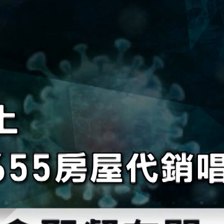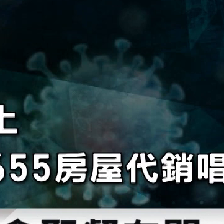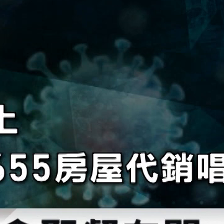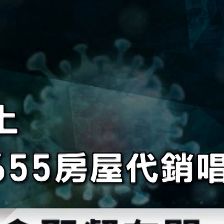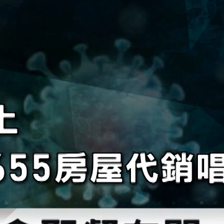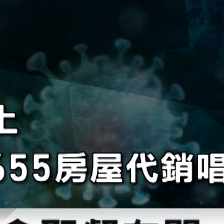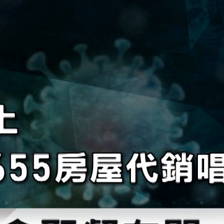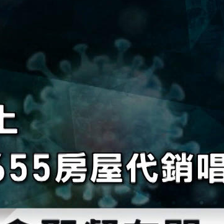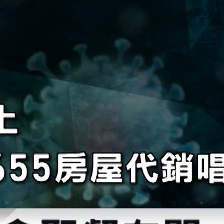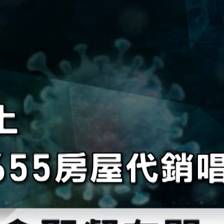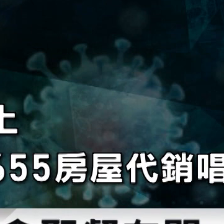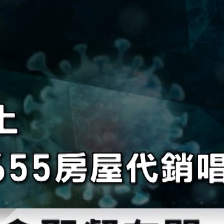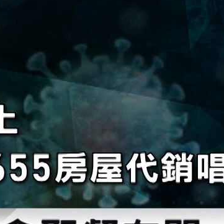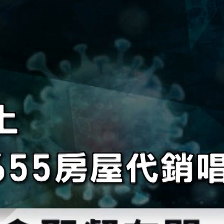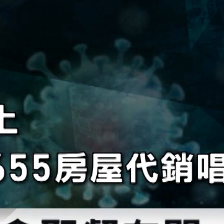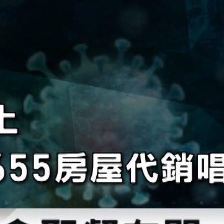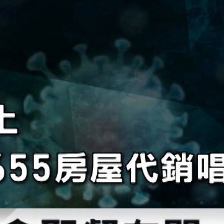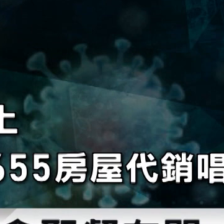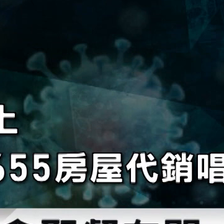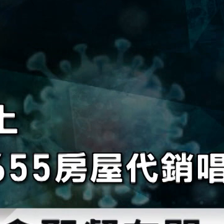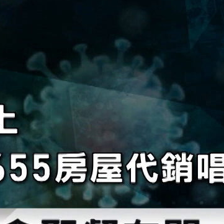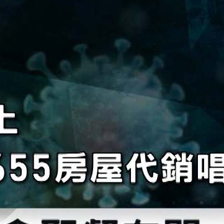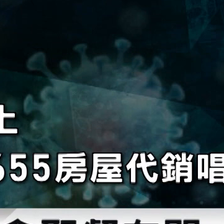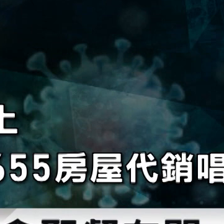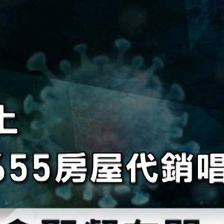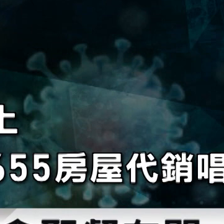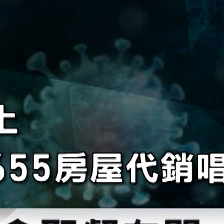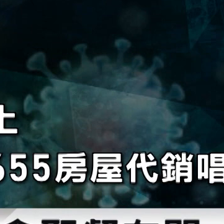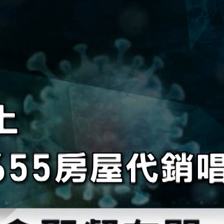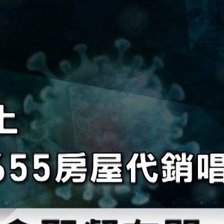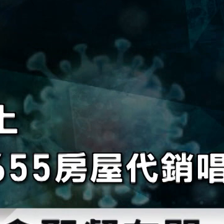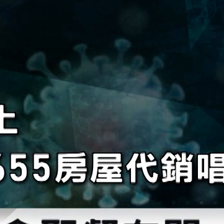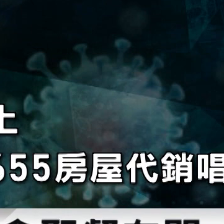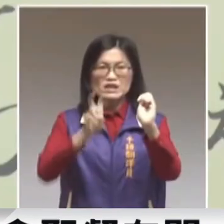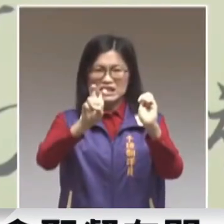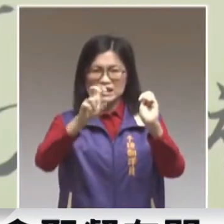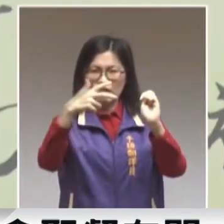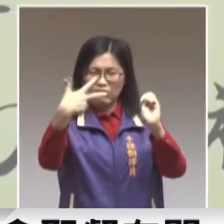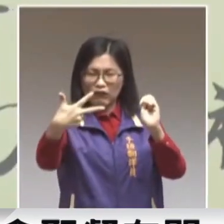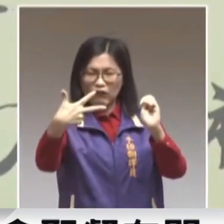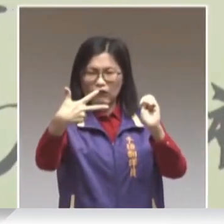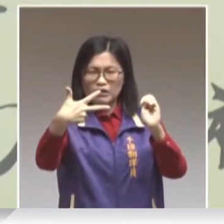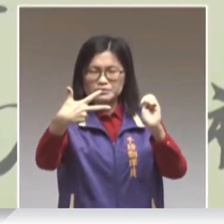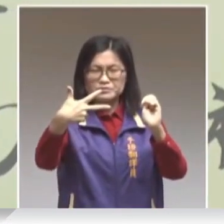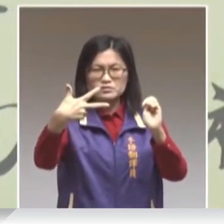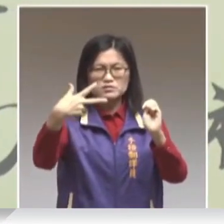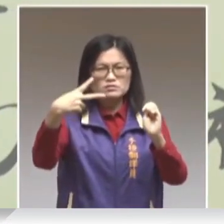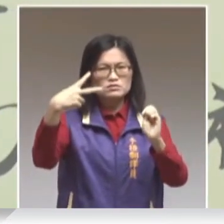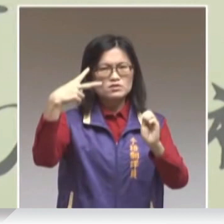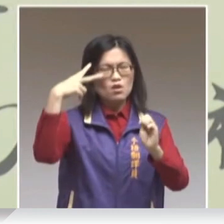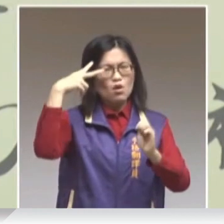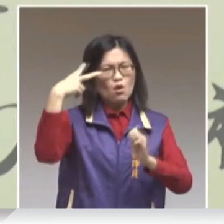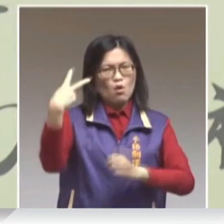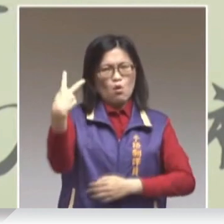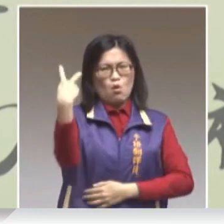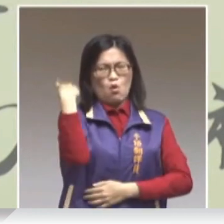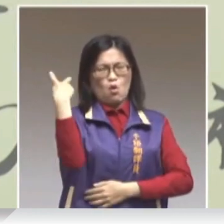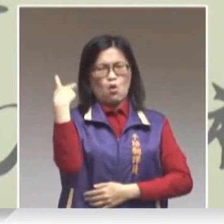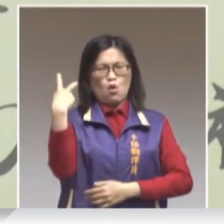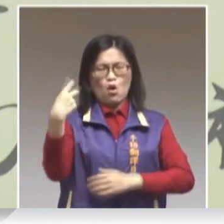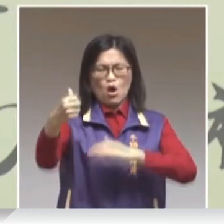件科技厂员工，是否不敢大意，下令扩大裁减职场同事？ 那2天前就没有进入公